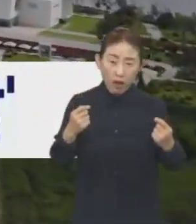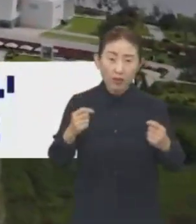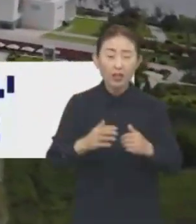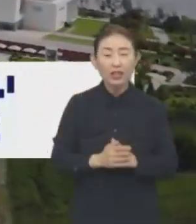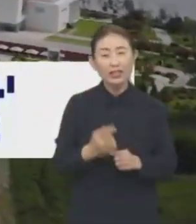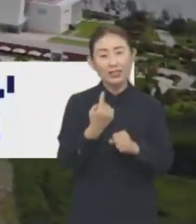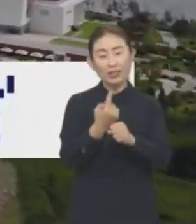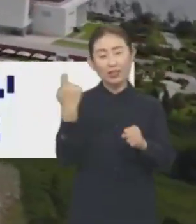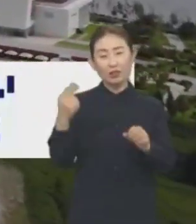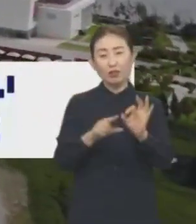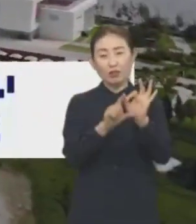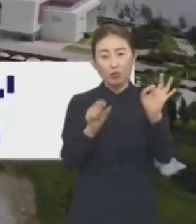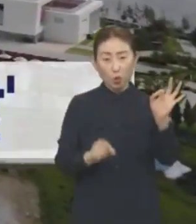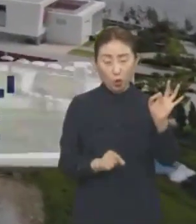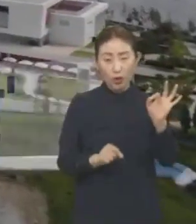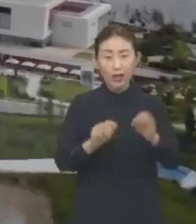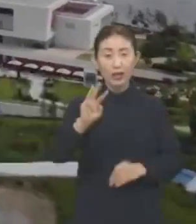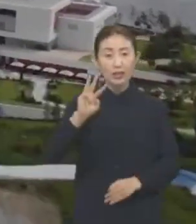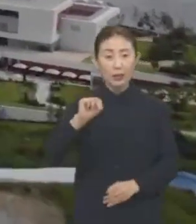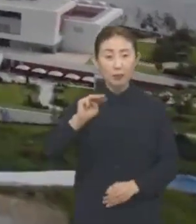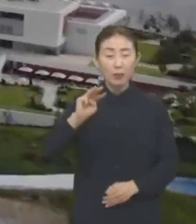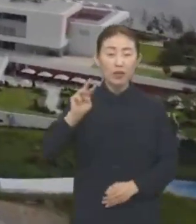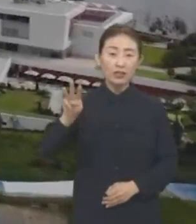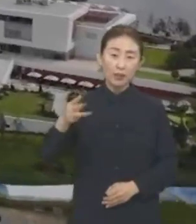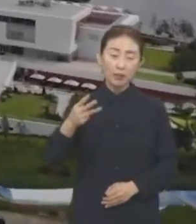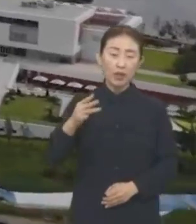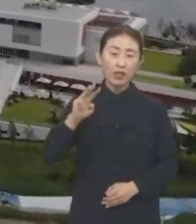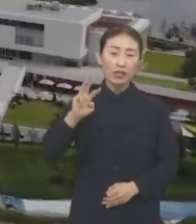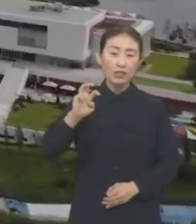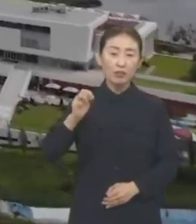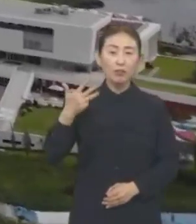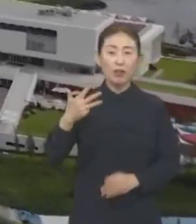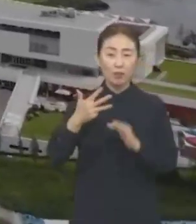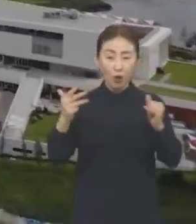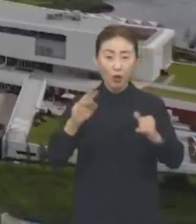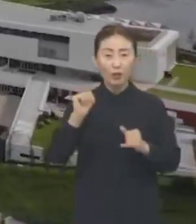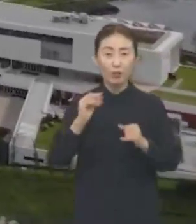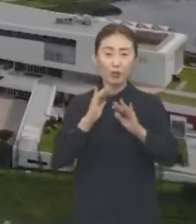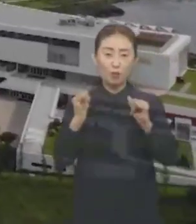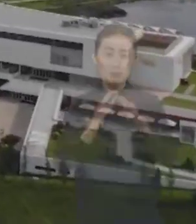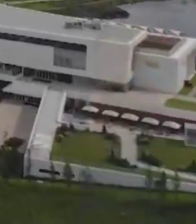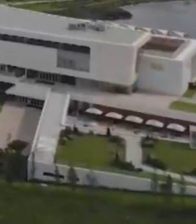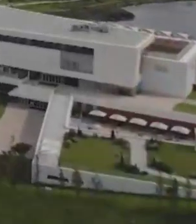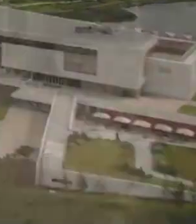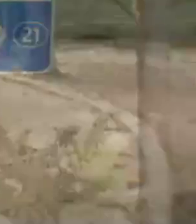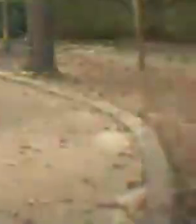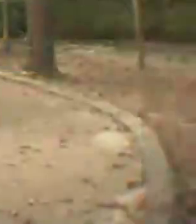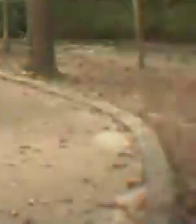지난해 10월 3만 338명으로 처음으로 3만 명을 돌파했습니다.